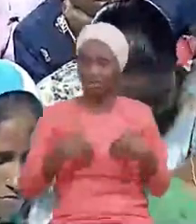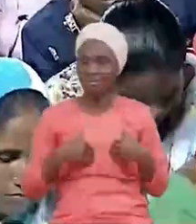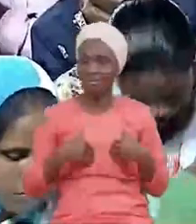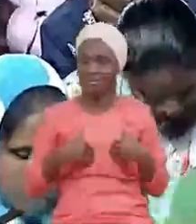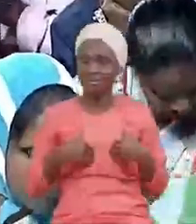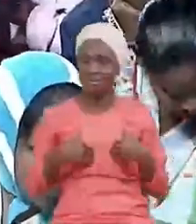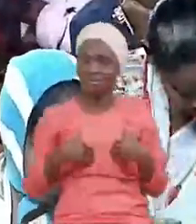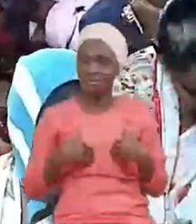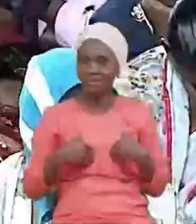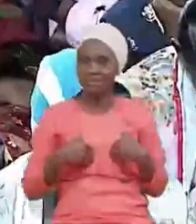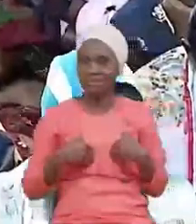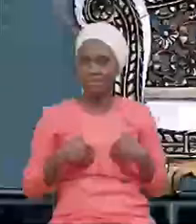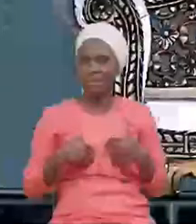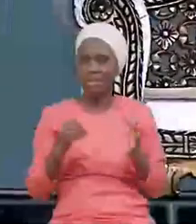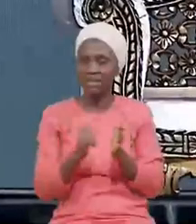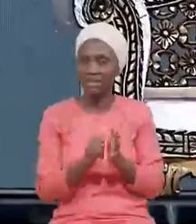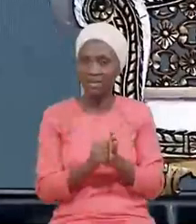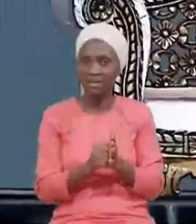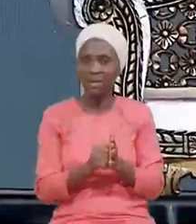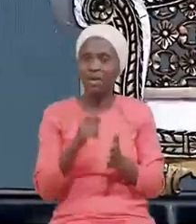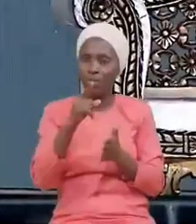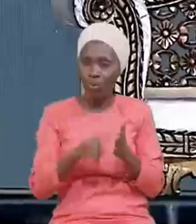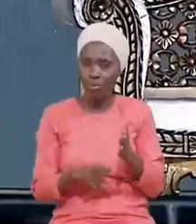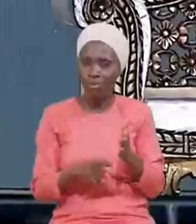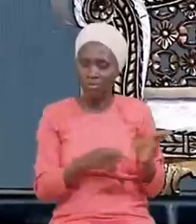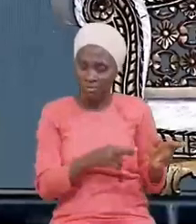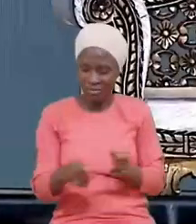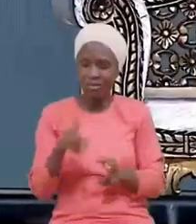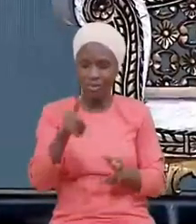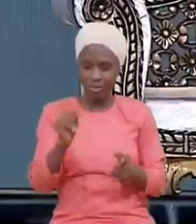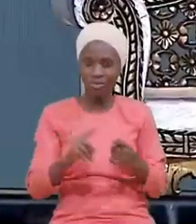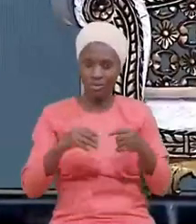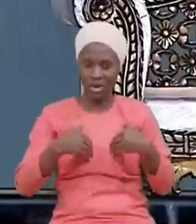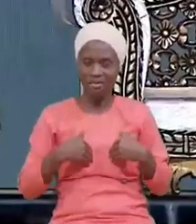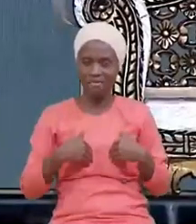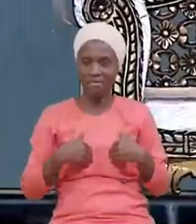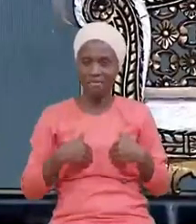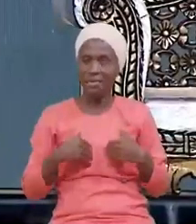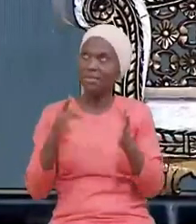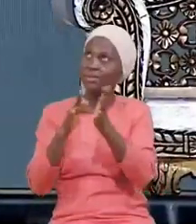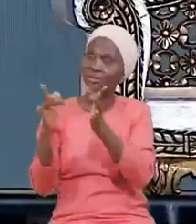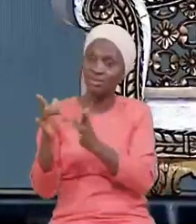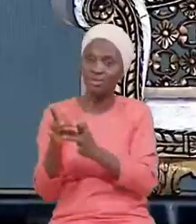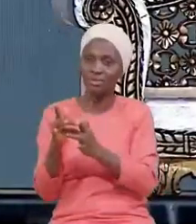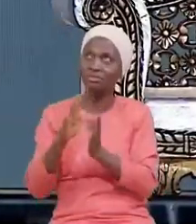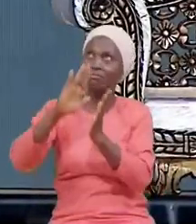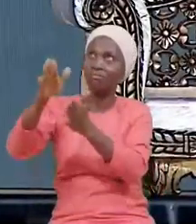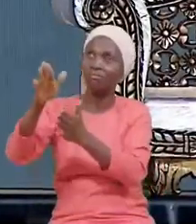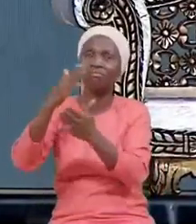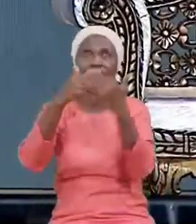Quel empressement devez-vous avoir. Jésus a quitté le ciel.